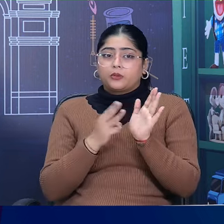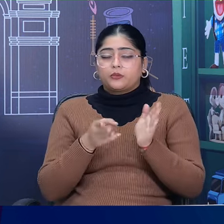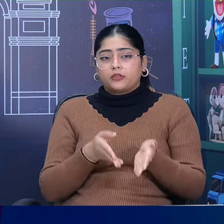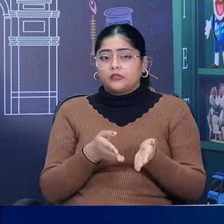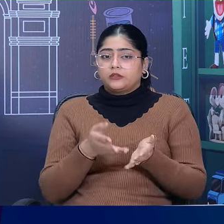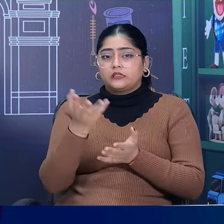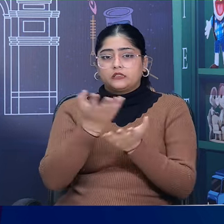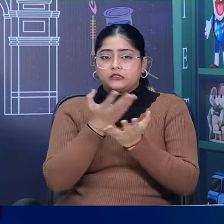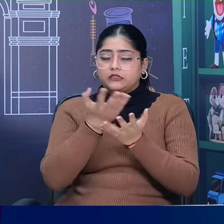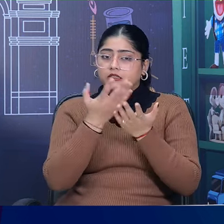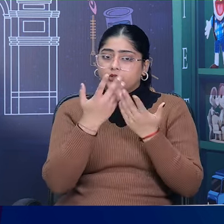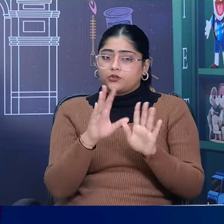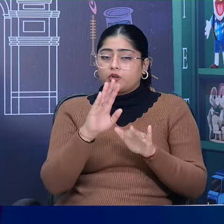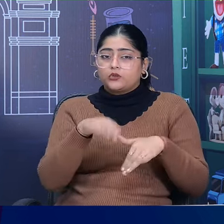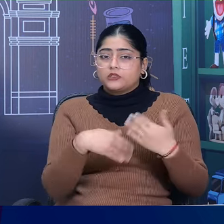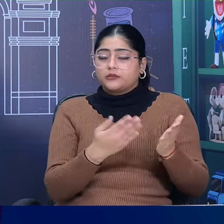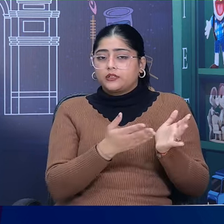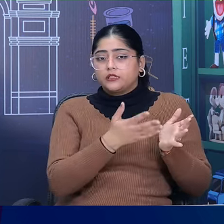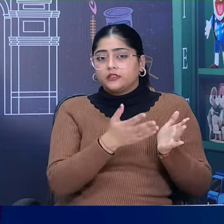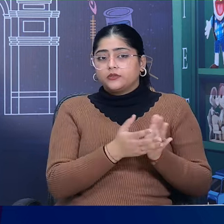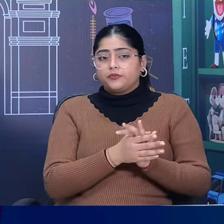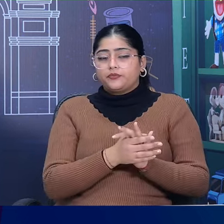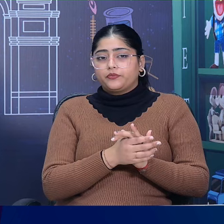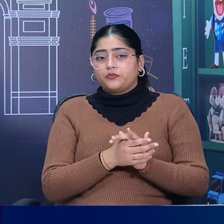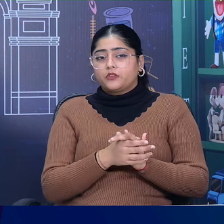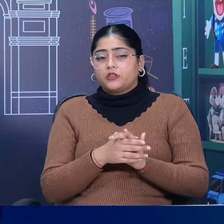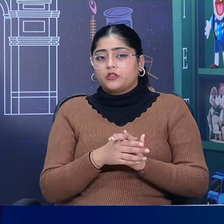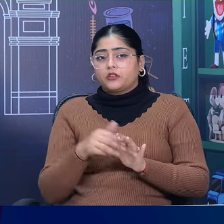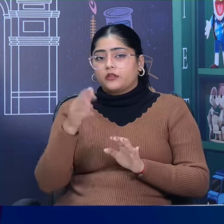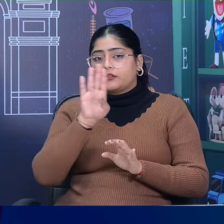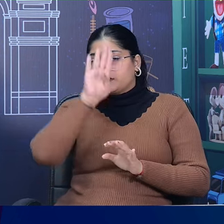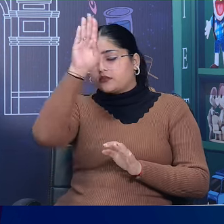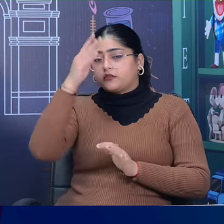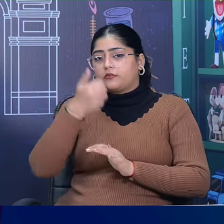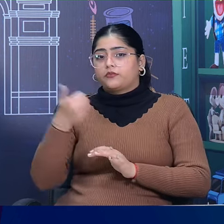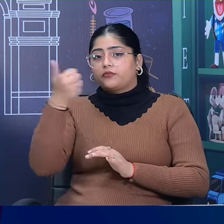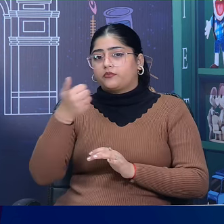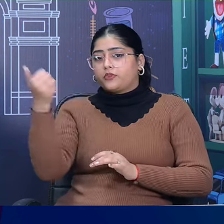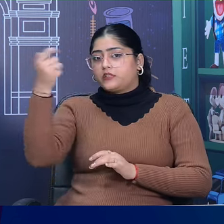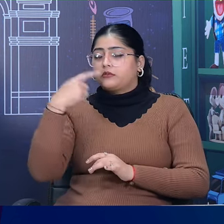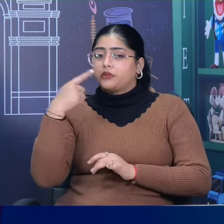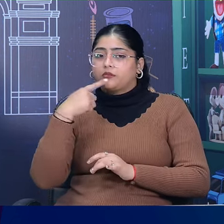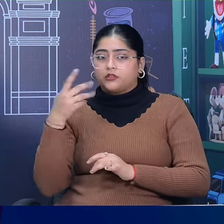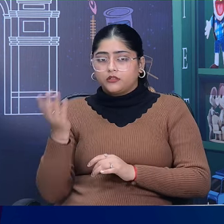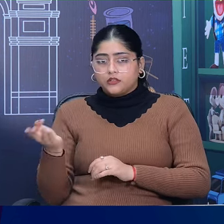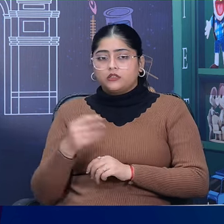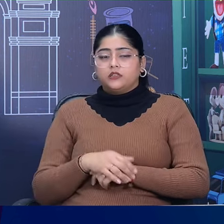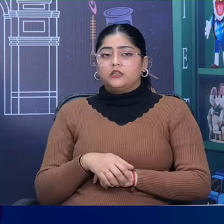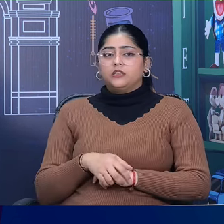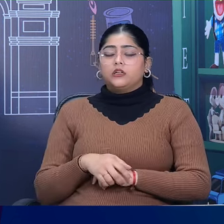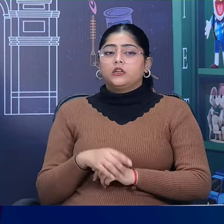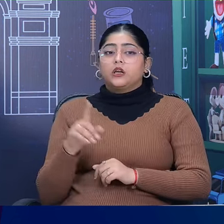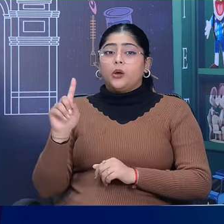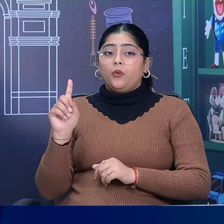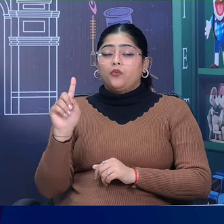डिस्कशन सरपंच के साथ करेंगे जी और सरपंच और वो पंचायत मिलके डिसाइड करेगी कि सबसे सही